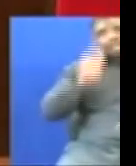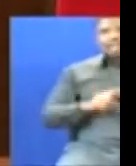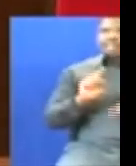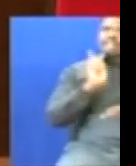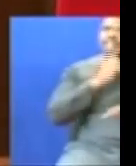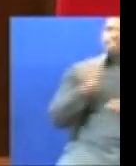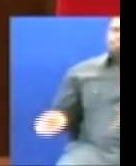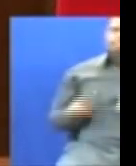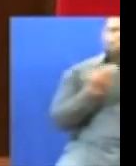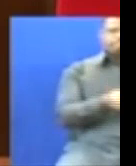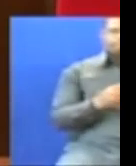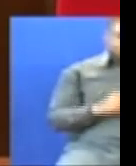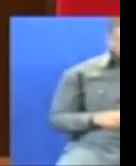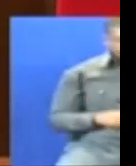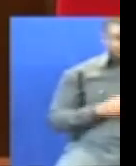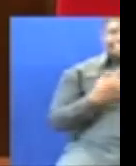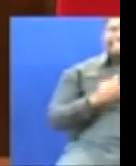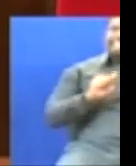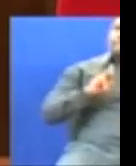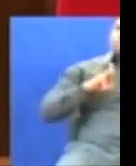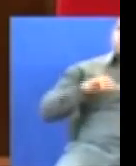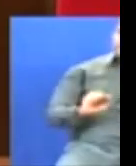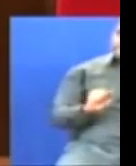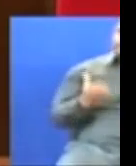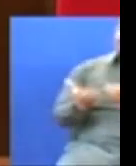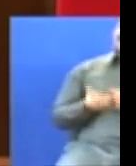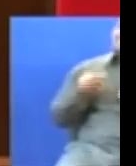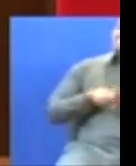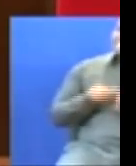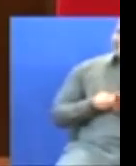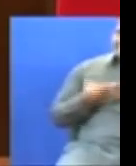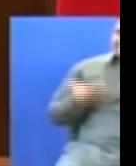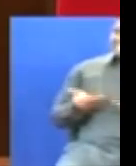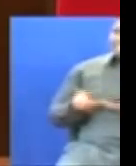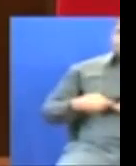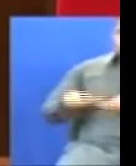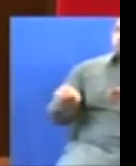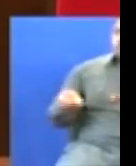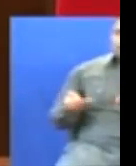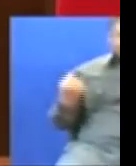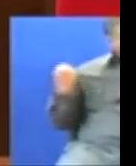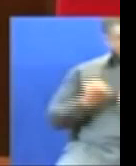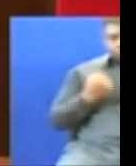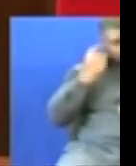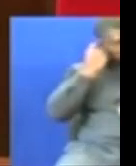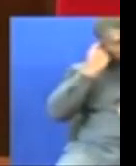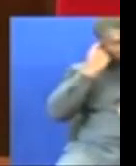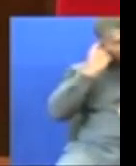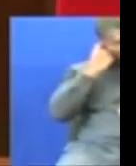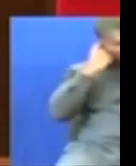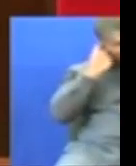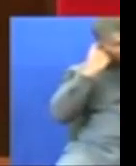kwamba pamoja na kwamba TARURA mnahitaji hizi fedha, kwa sasa tuwezi kutoa kwa sababu kuna janga la corona. Kwa hiyo sasa